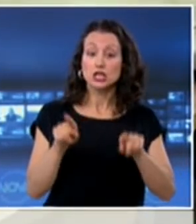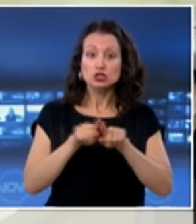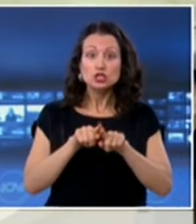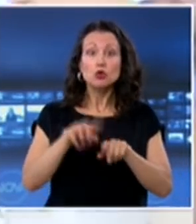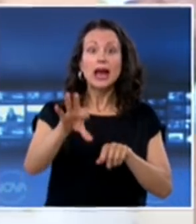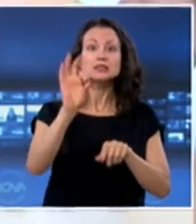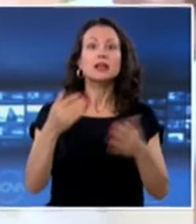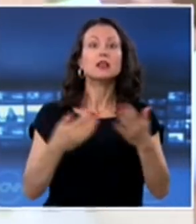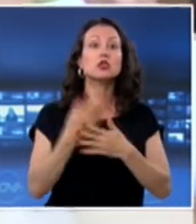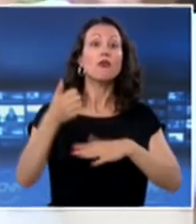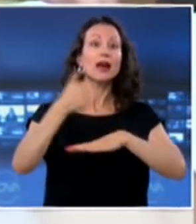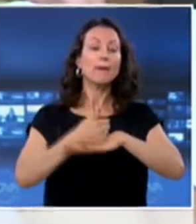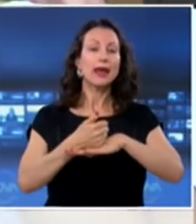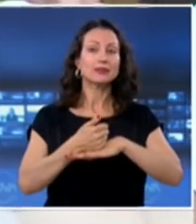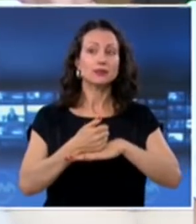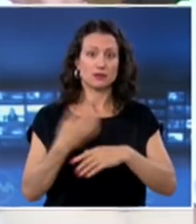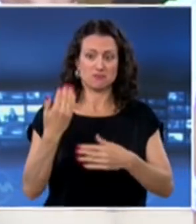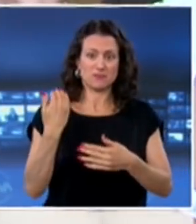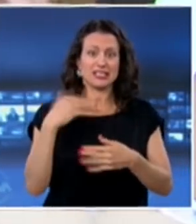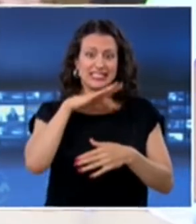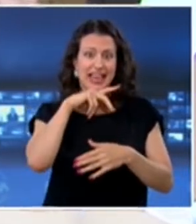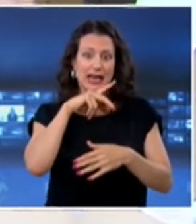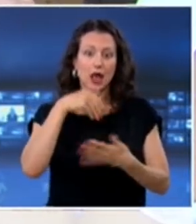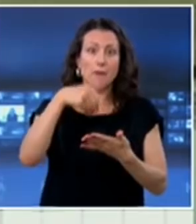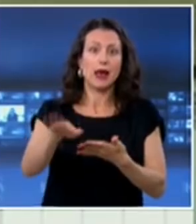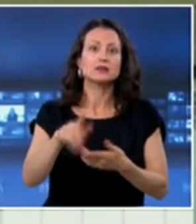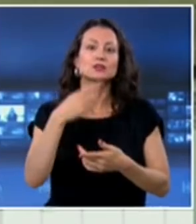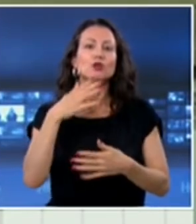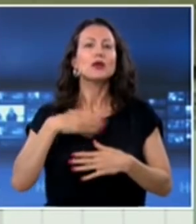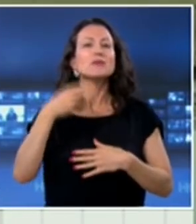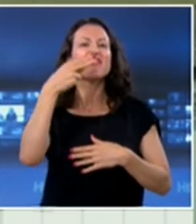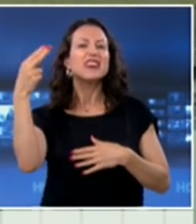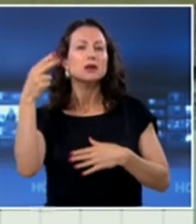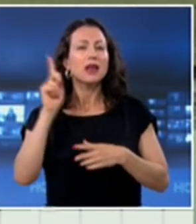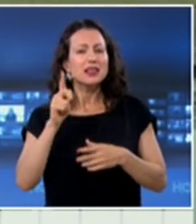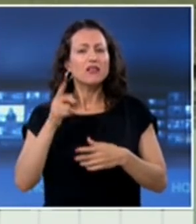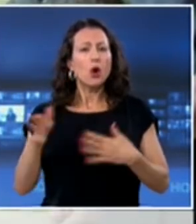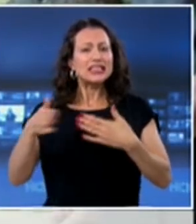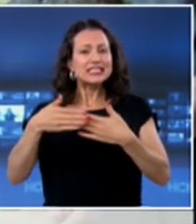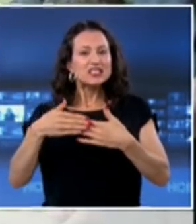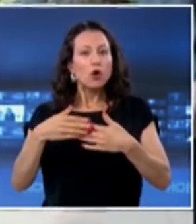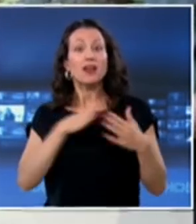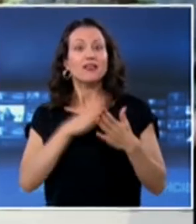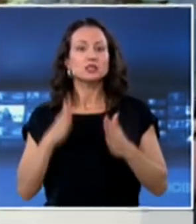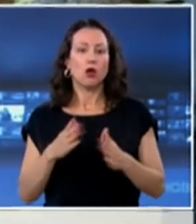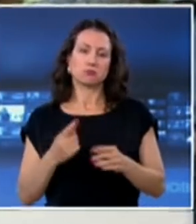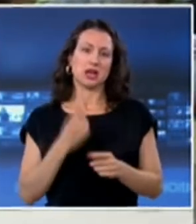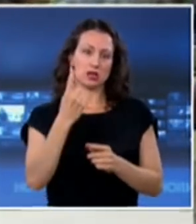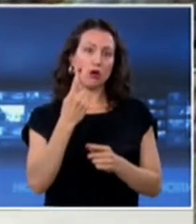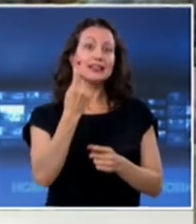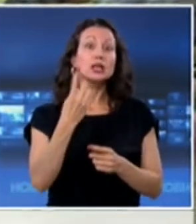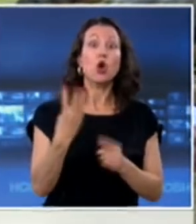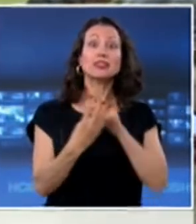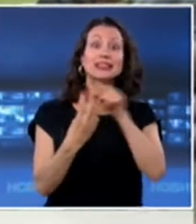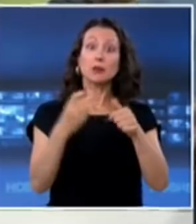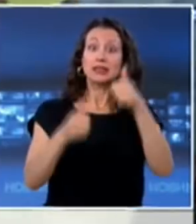Чачов беше отстранен, защото притежавал фирма, която не е заличил в срок. Сега той е един от тримата кандидати за поста. Избирателите, които